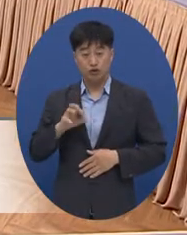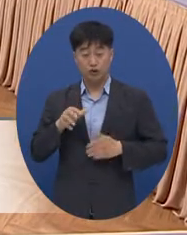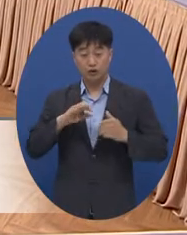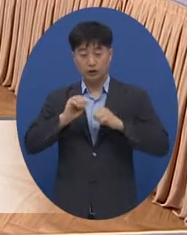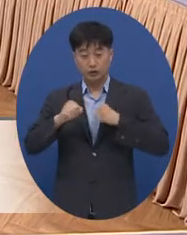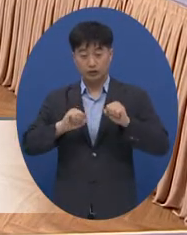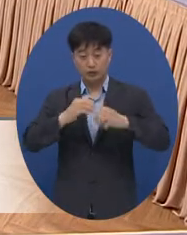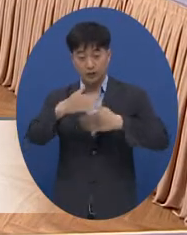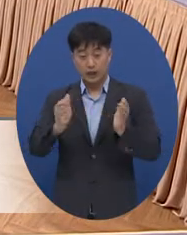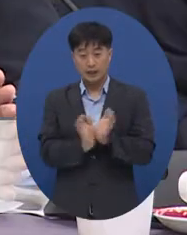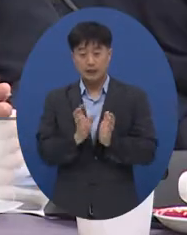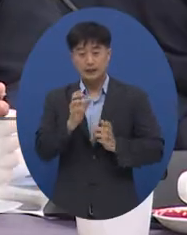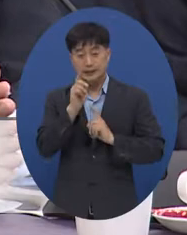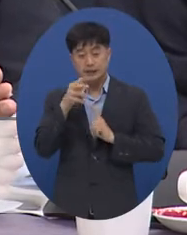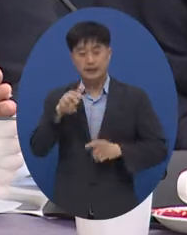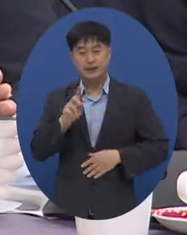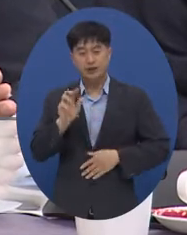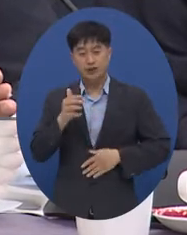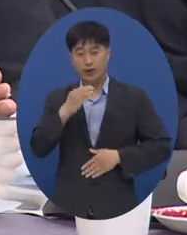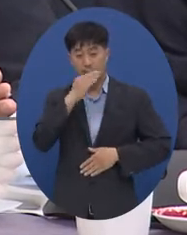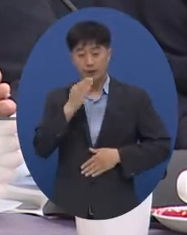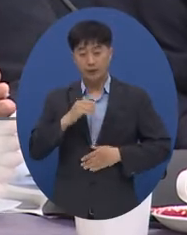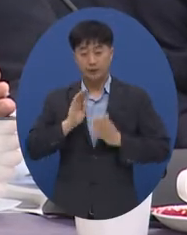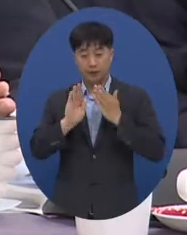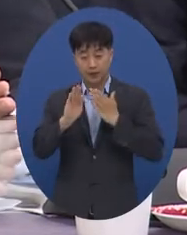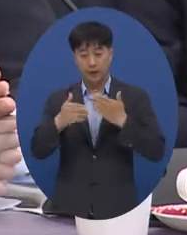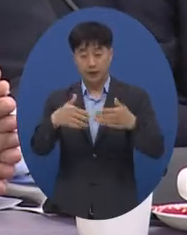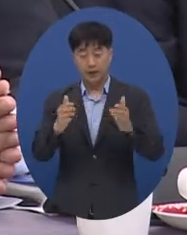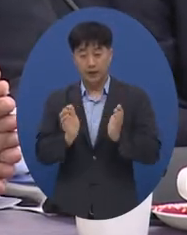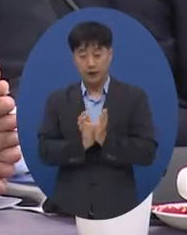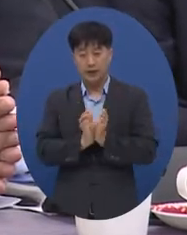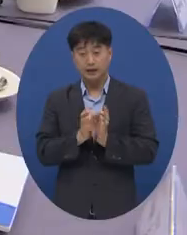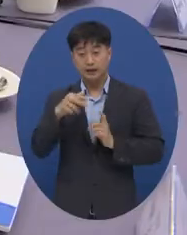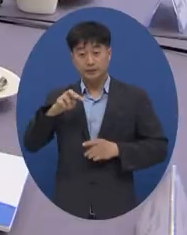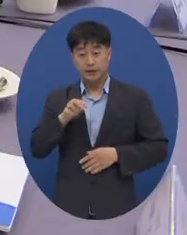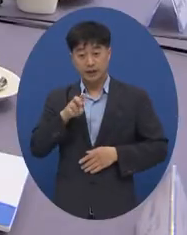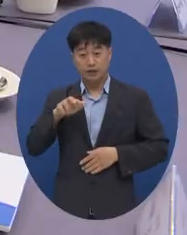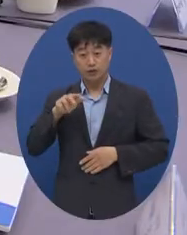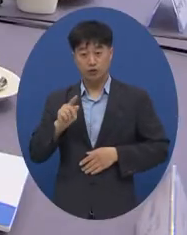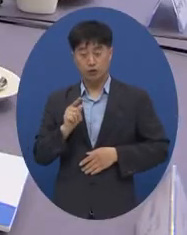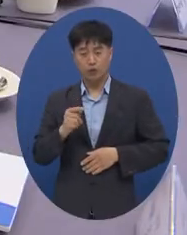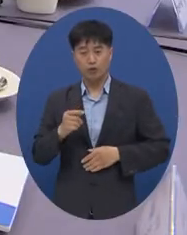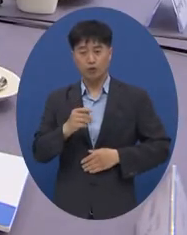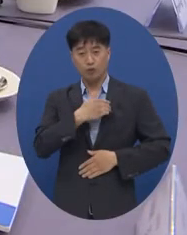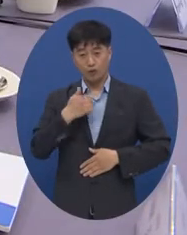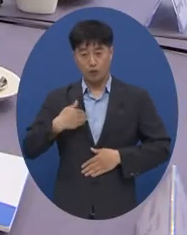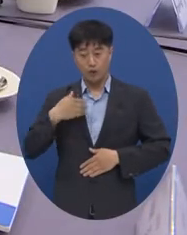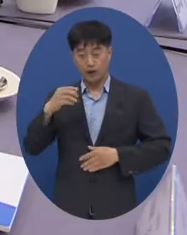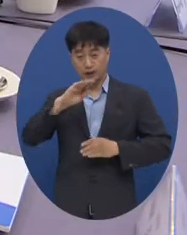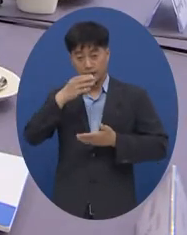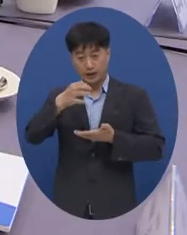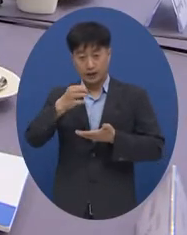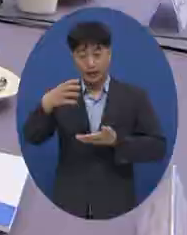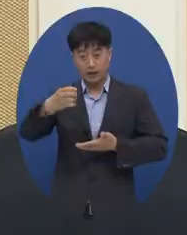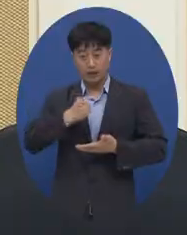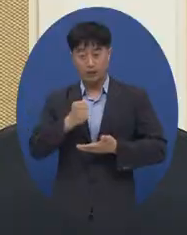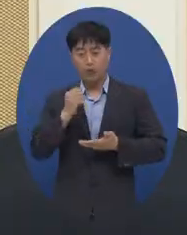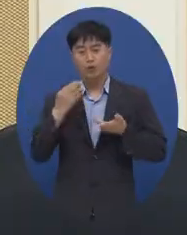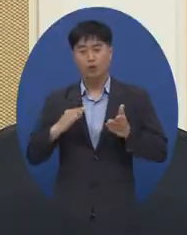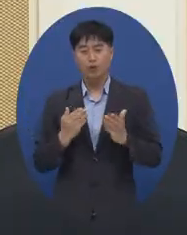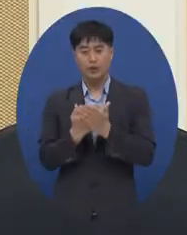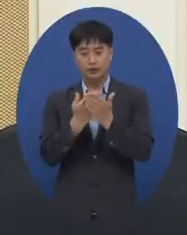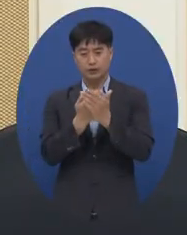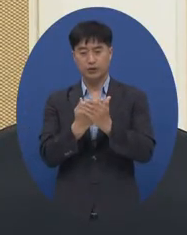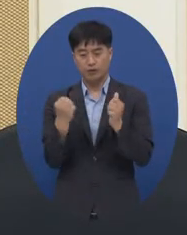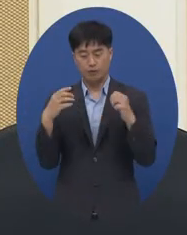자유한국당 의원과 이찬열 바른미래당 의원, 심상정 정의당 대표도 민선 7기 충분한 예산 확보를 통해 경기도 발전에 힘을